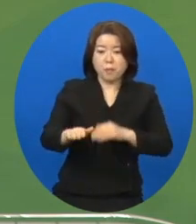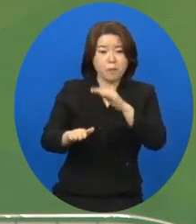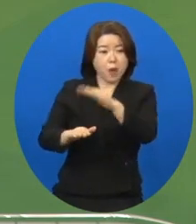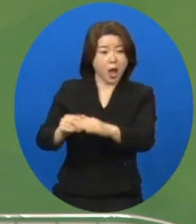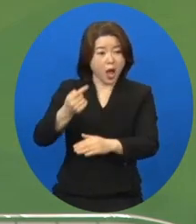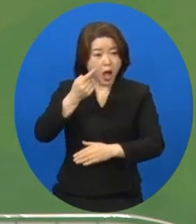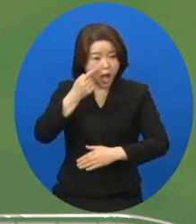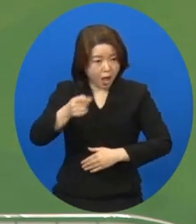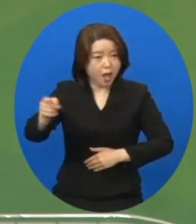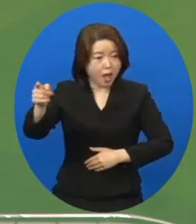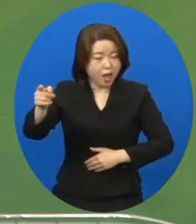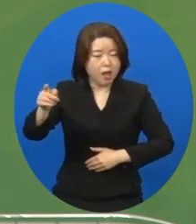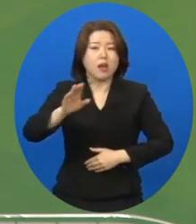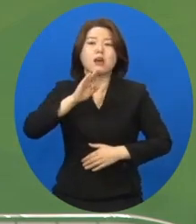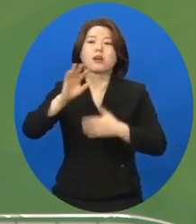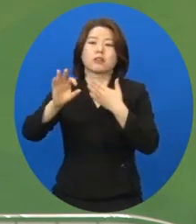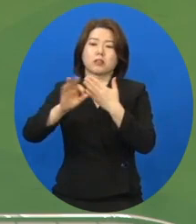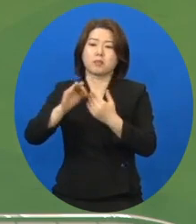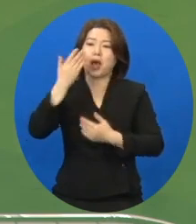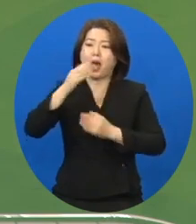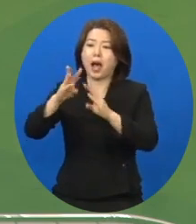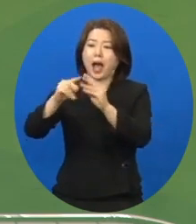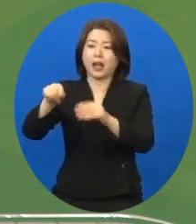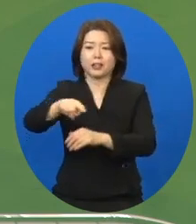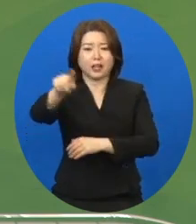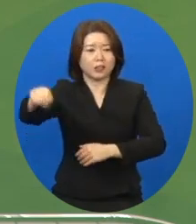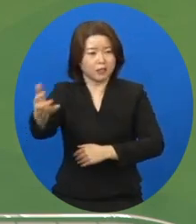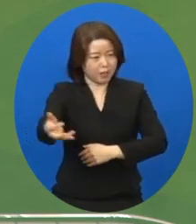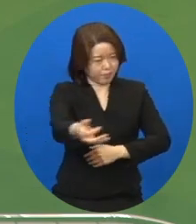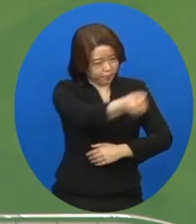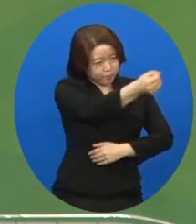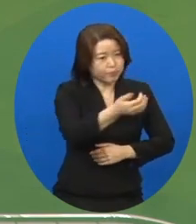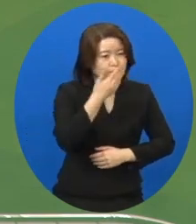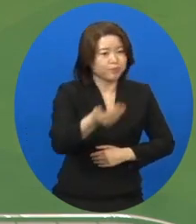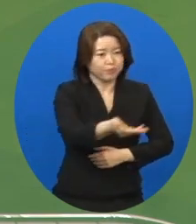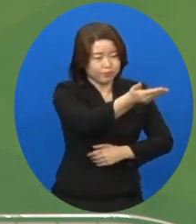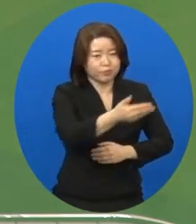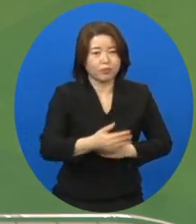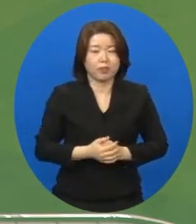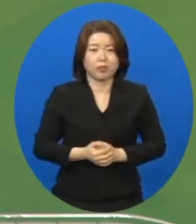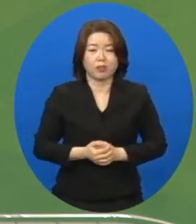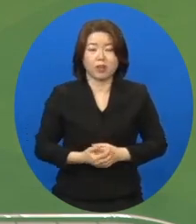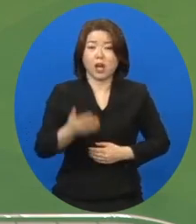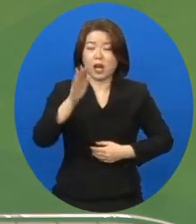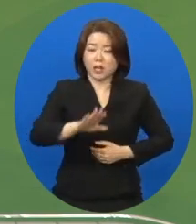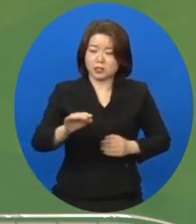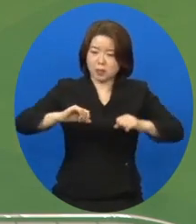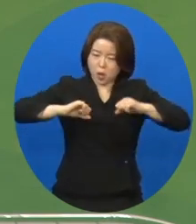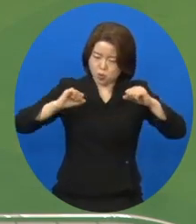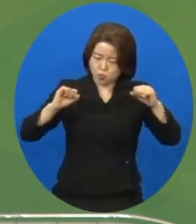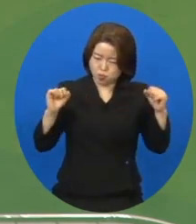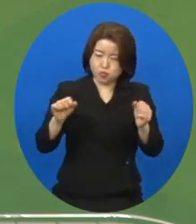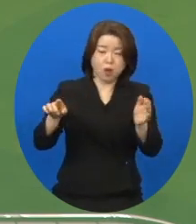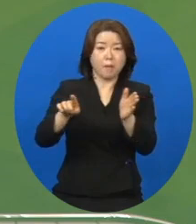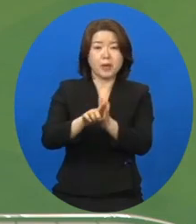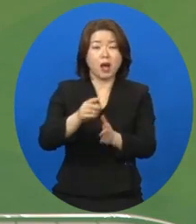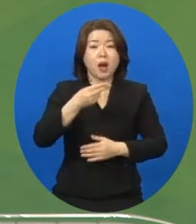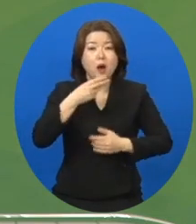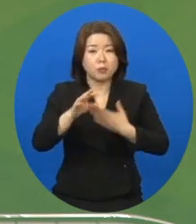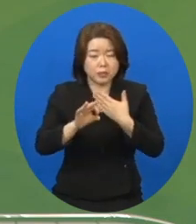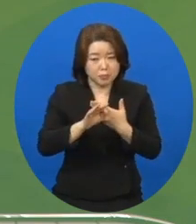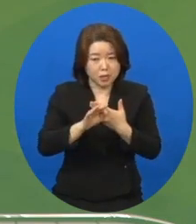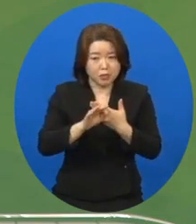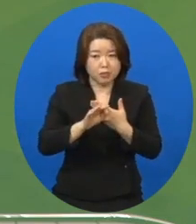가나안 땅은 너희들의 것이라. 그러나 순종하지 않으면, 순종할 수 있는 믿음이 없으면 가나안 땅은